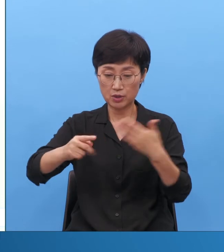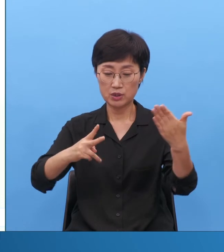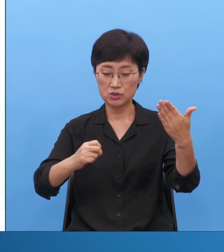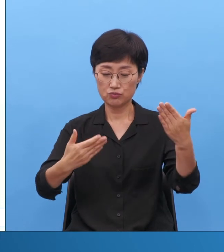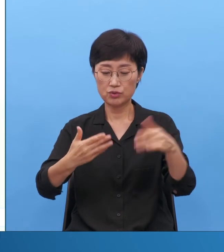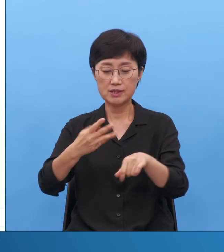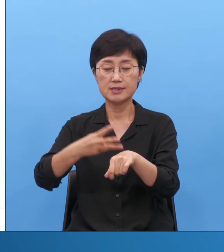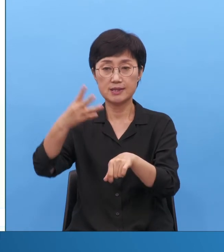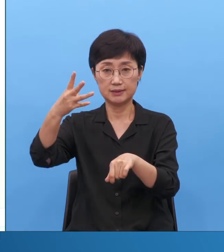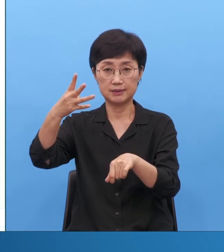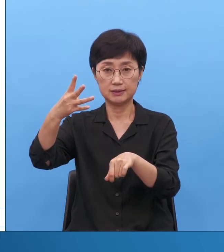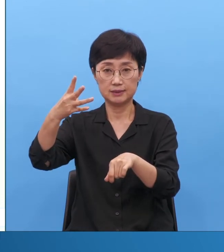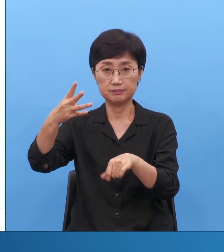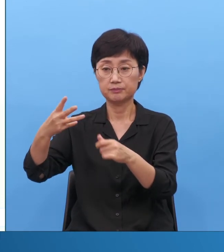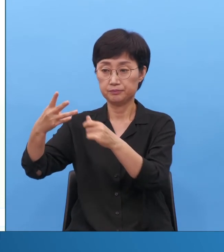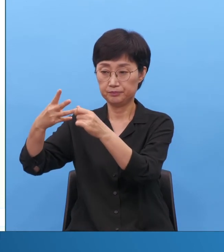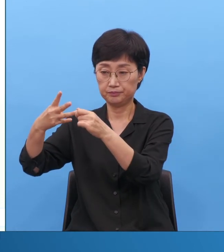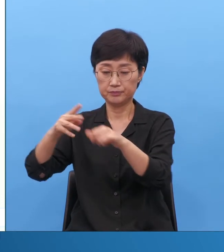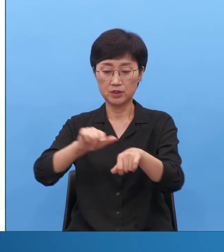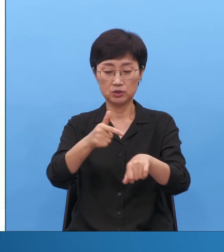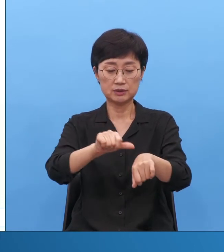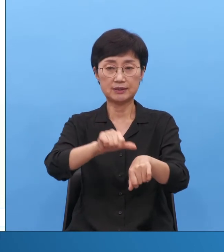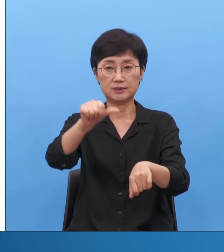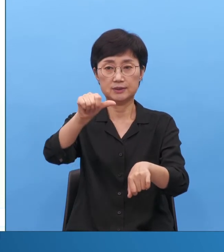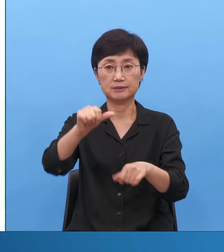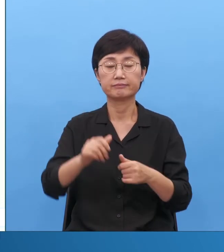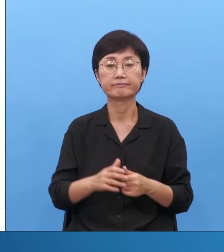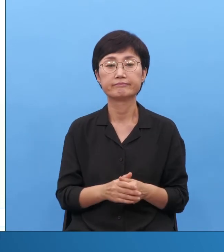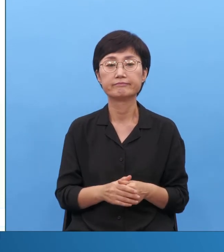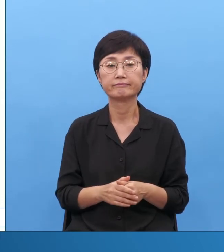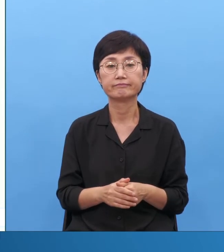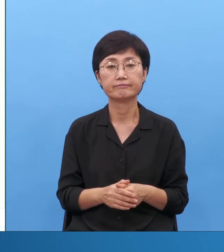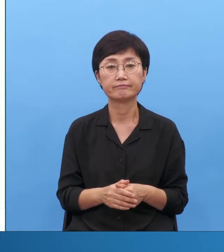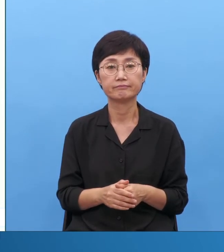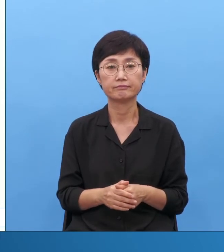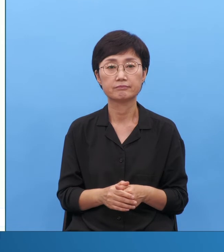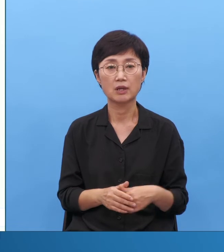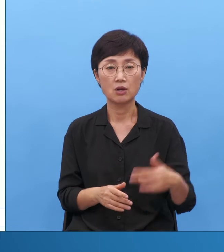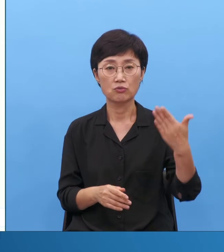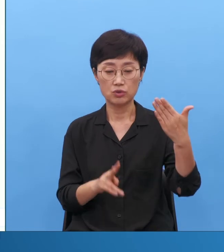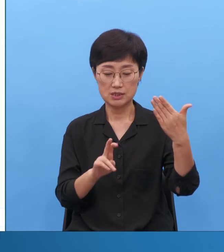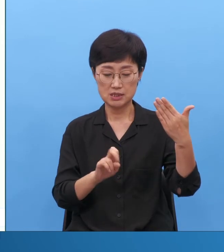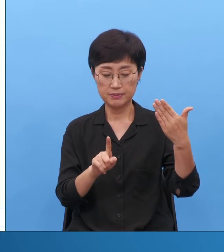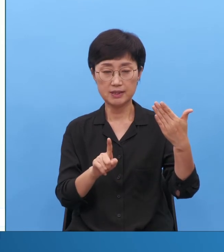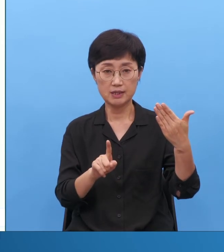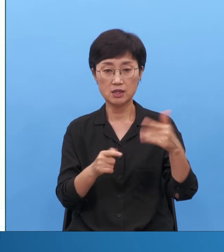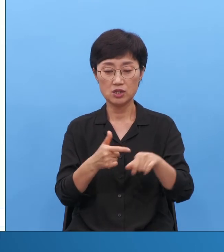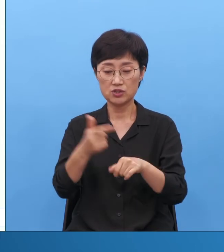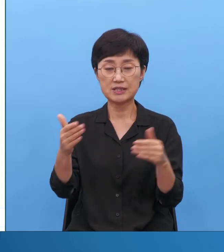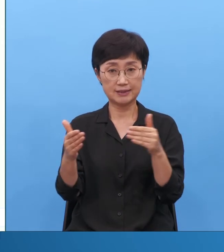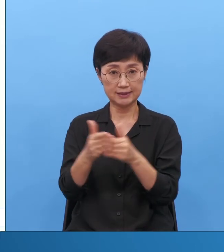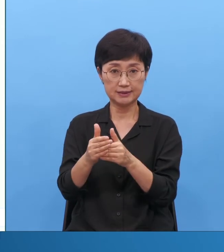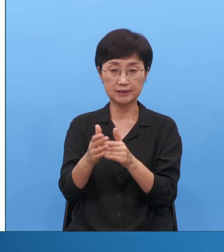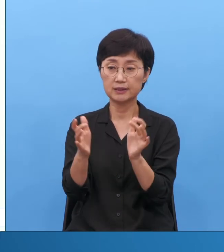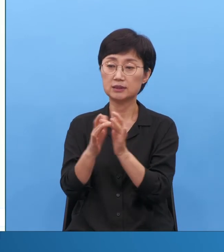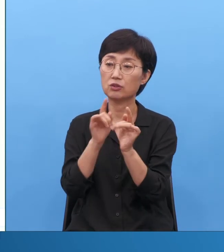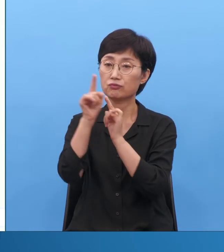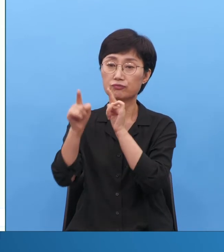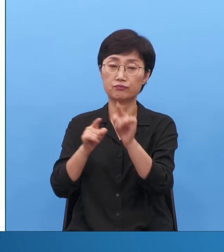3시, 3강은 오후 5시에 시작됩니다. 오는 21일 오후 6시까지